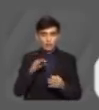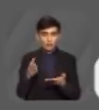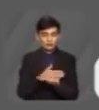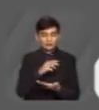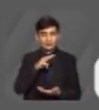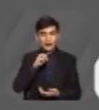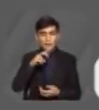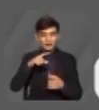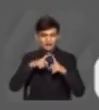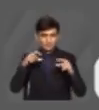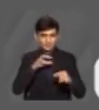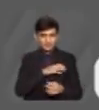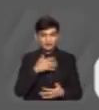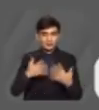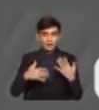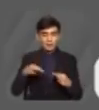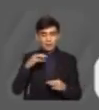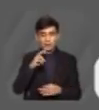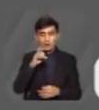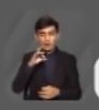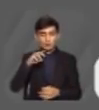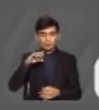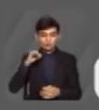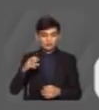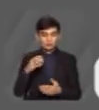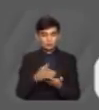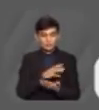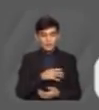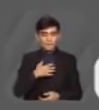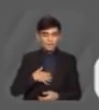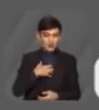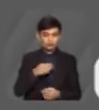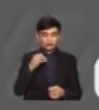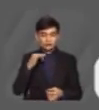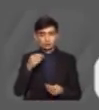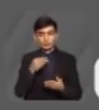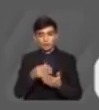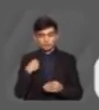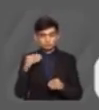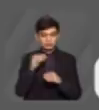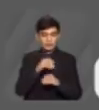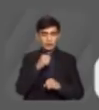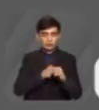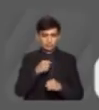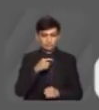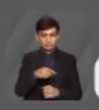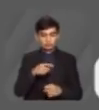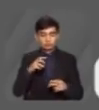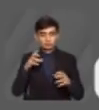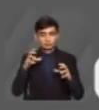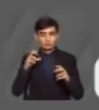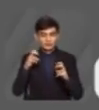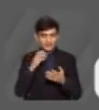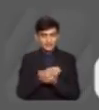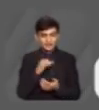снятии табличек, имеющих слабое крепление к корпусу, наиболее важных и дорогих агрегатов. Как правило, это двигатели. И хранение их в